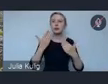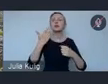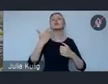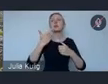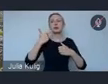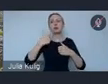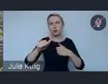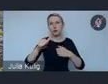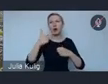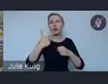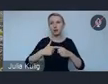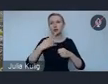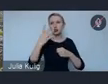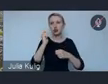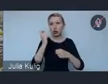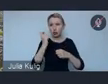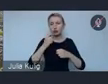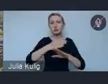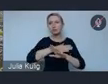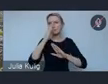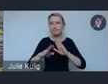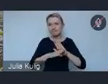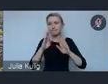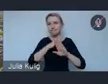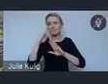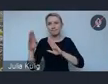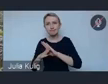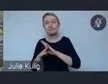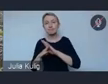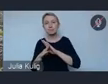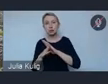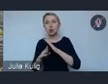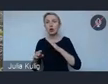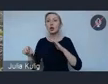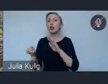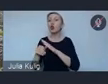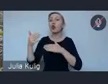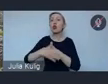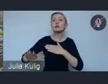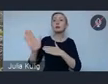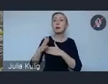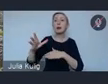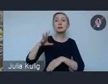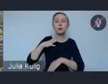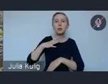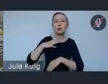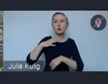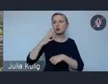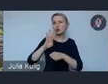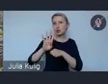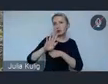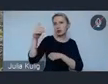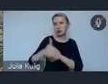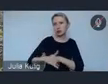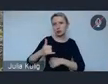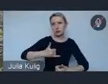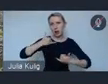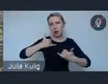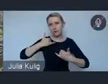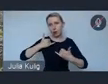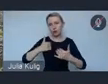godziny na dobę do końca marca mieliśmy ponad 1400 odebranych